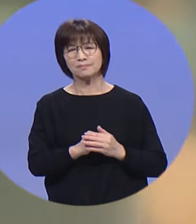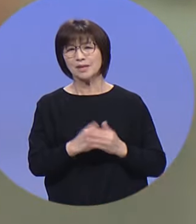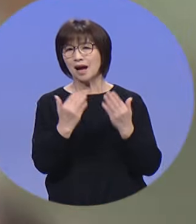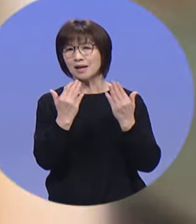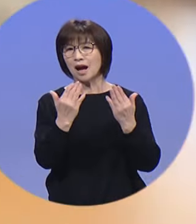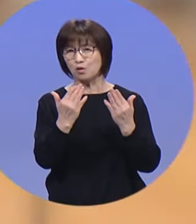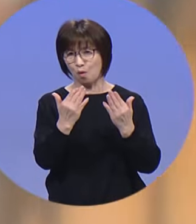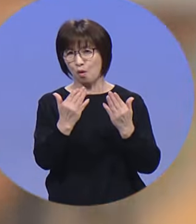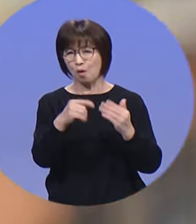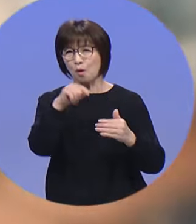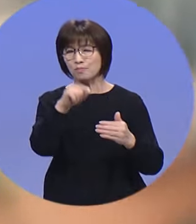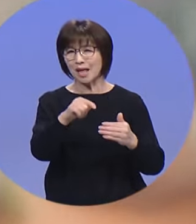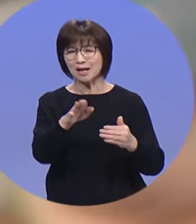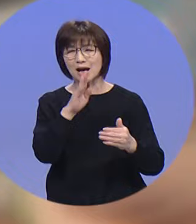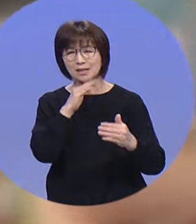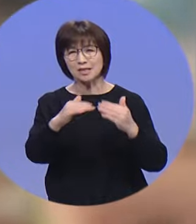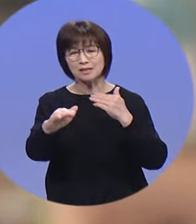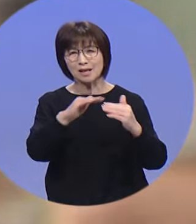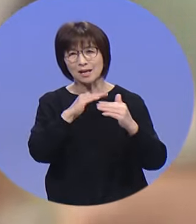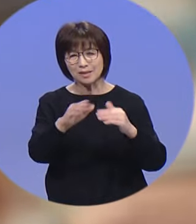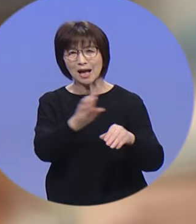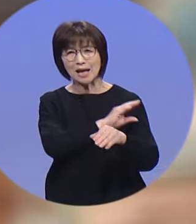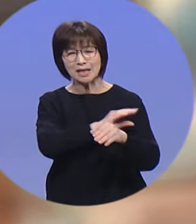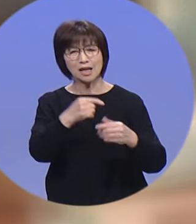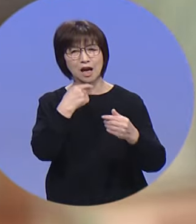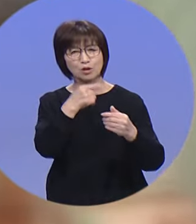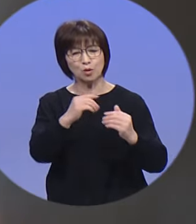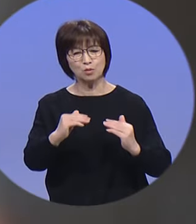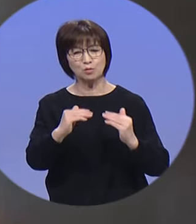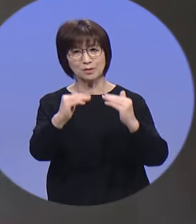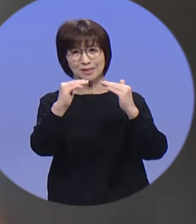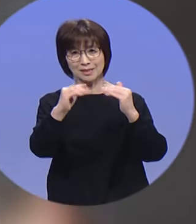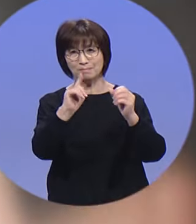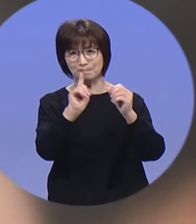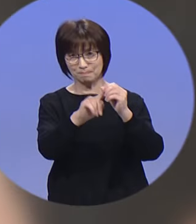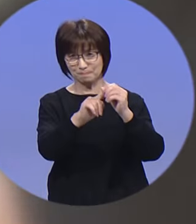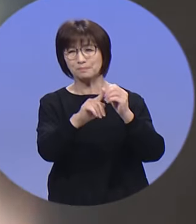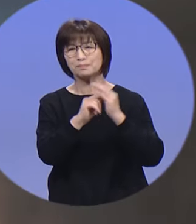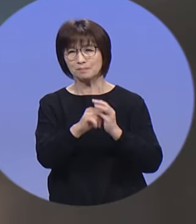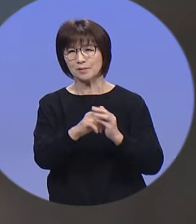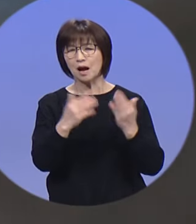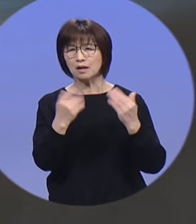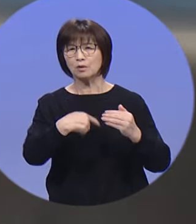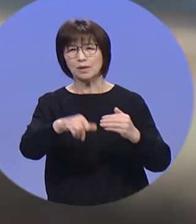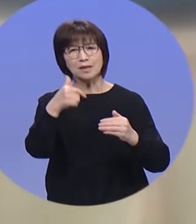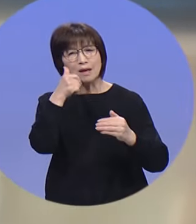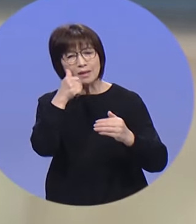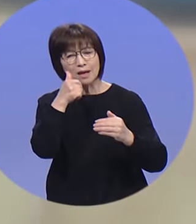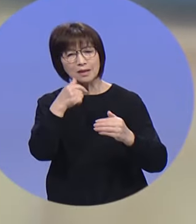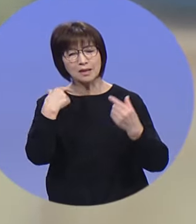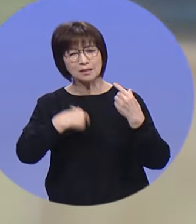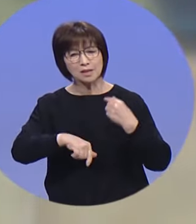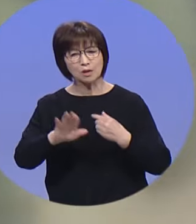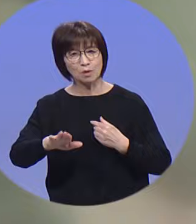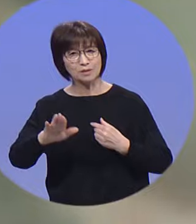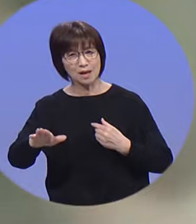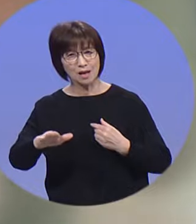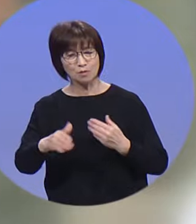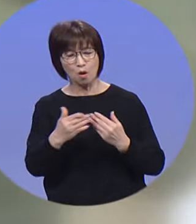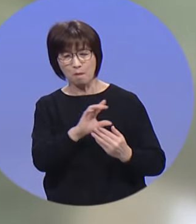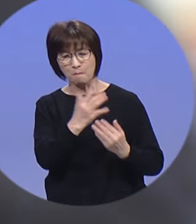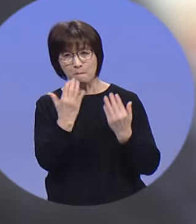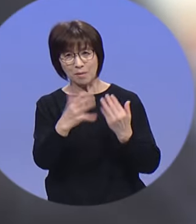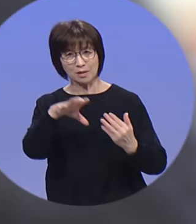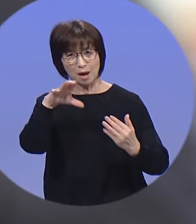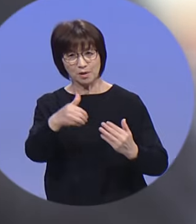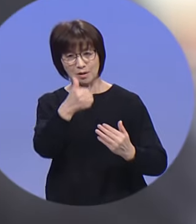学校における実践的なキャリア教育を推進するとともに、不登校児童生徒の多様な学びの場の